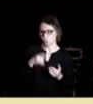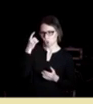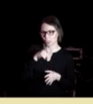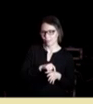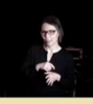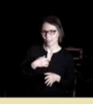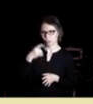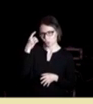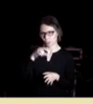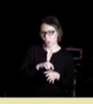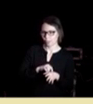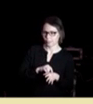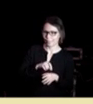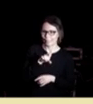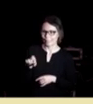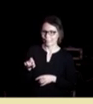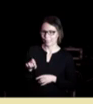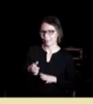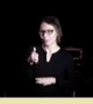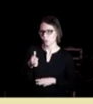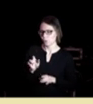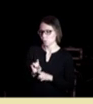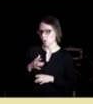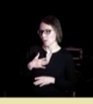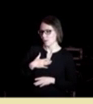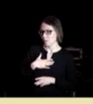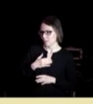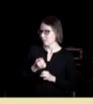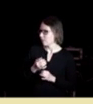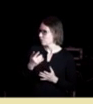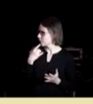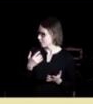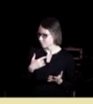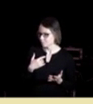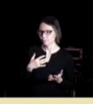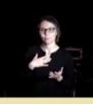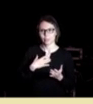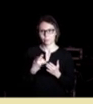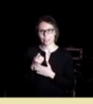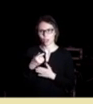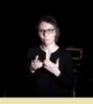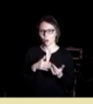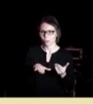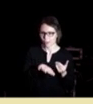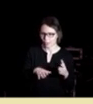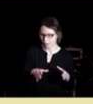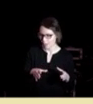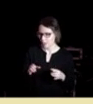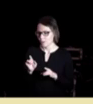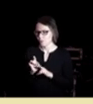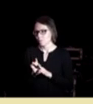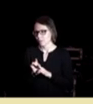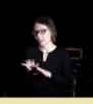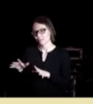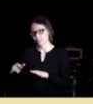er psykiater og klinikkdirektør, så genetikk er ikke mitt, ja, hva skal vi si, mitt spesialfagfelt, men så langt som vi vet, så er det